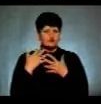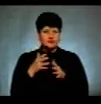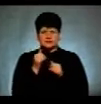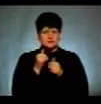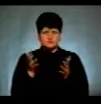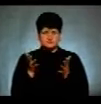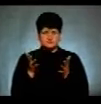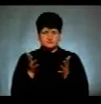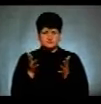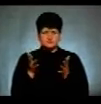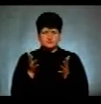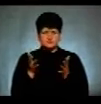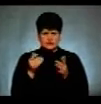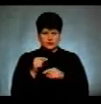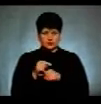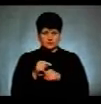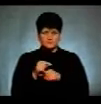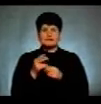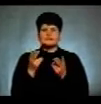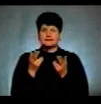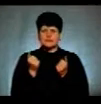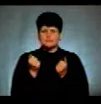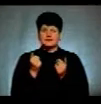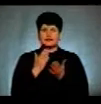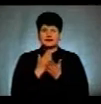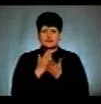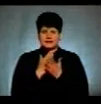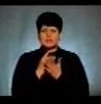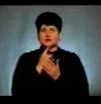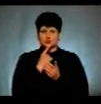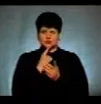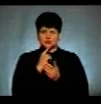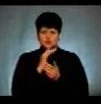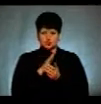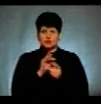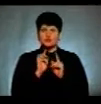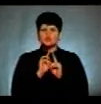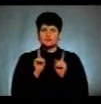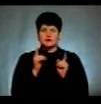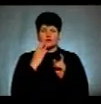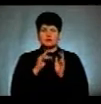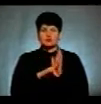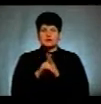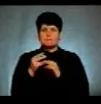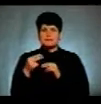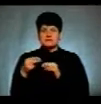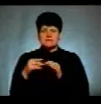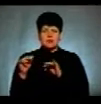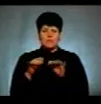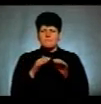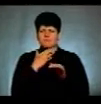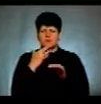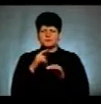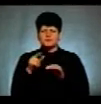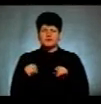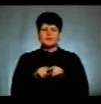буде достатньо, так, для того? Так, це є деякі труднощі, особливо, коли почалась підписна кампанія, багато пацієнтів